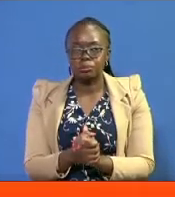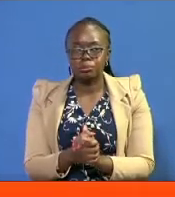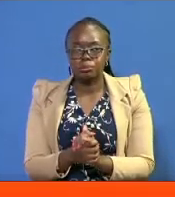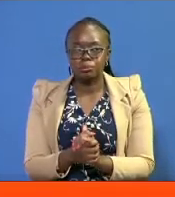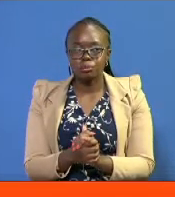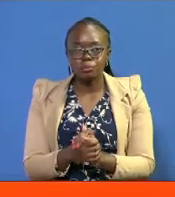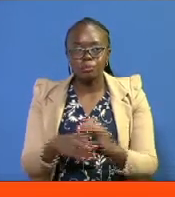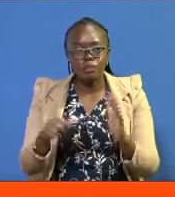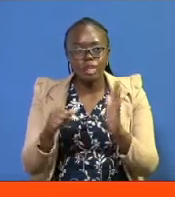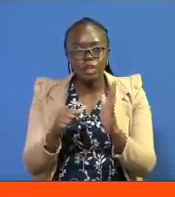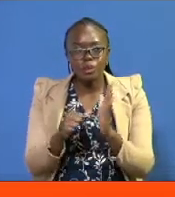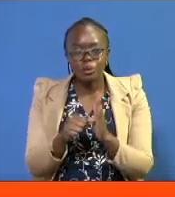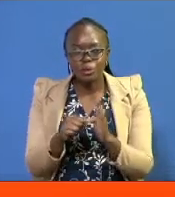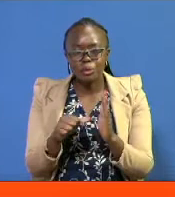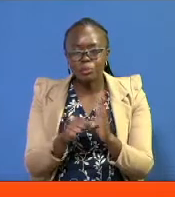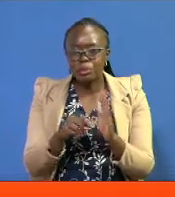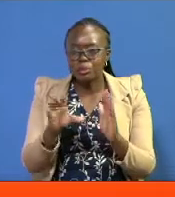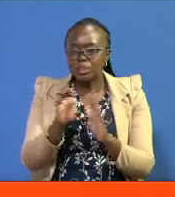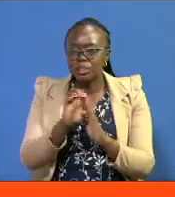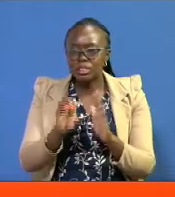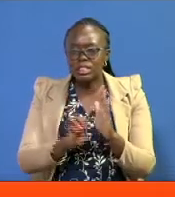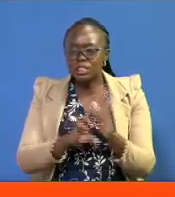The problem is not the constitution.